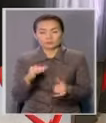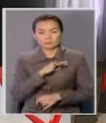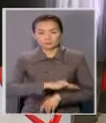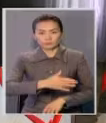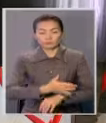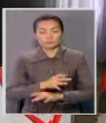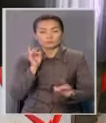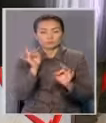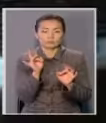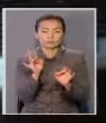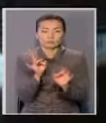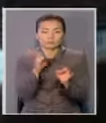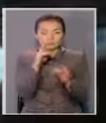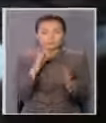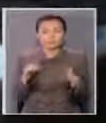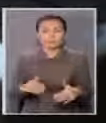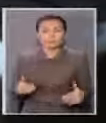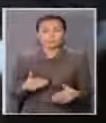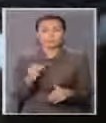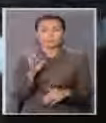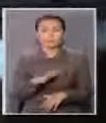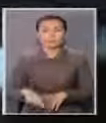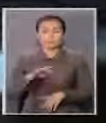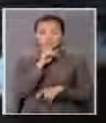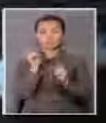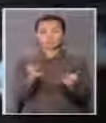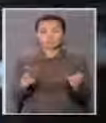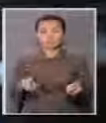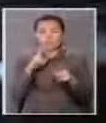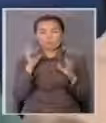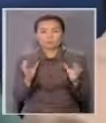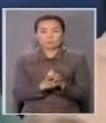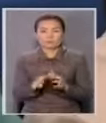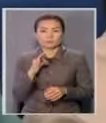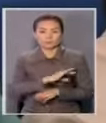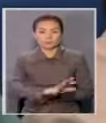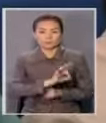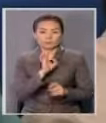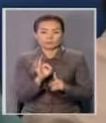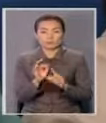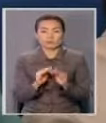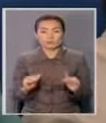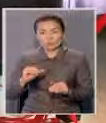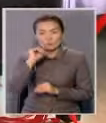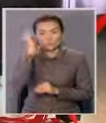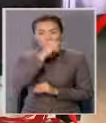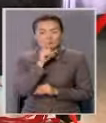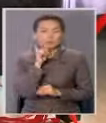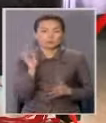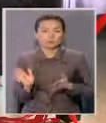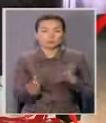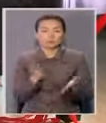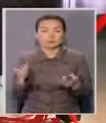қолданылады, дыбысы қатаң әрі анық. Колледж ұжымында бұл аспапты сыйға тартуға еріктілер ұйытқы болған. Басты мақсатымыз балалар жылы аясында жастардың